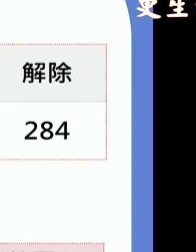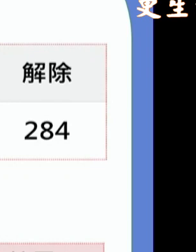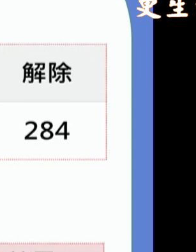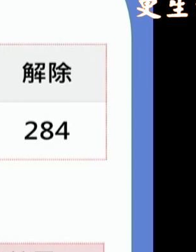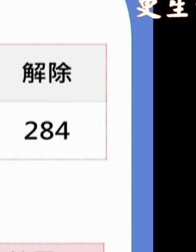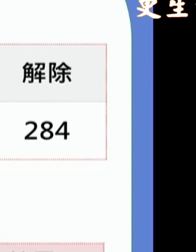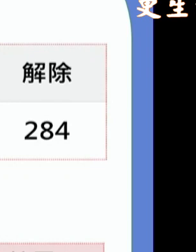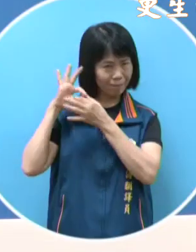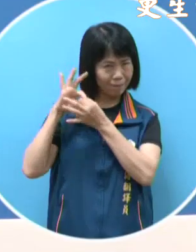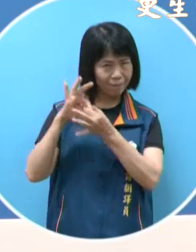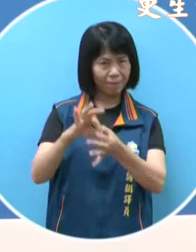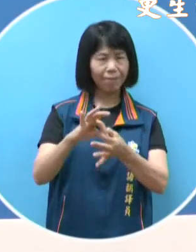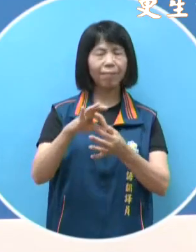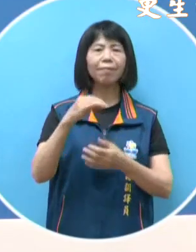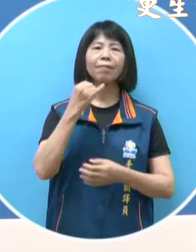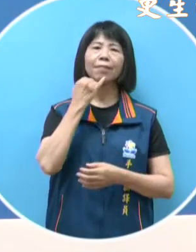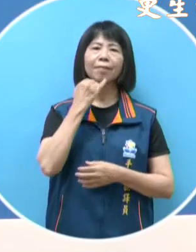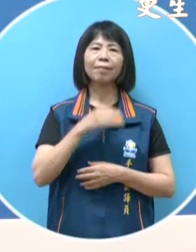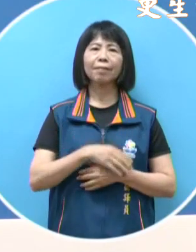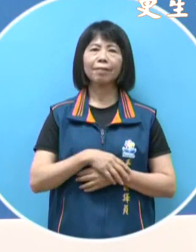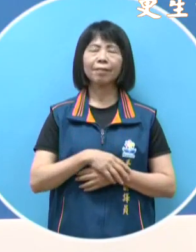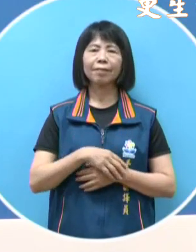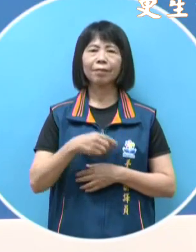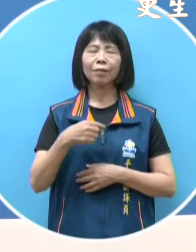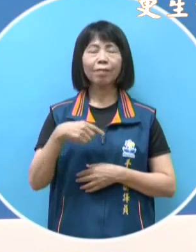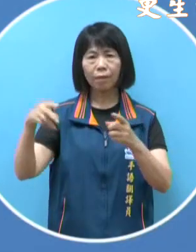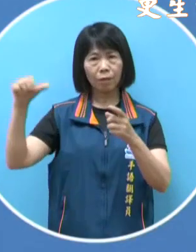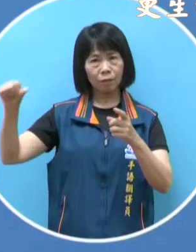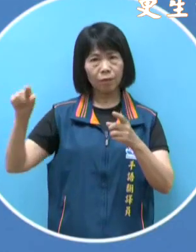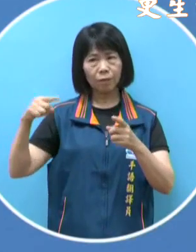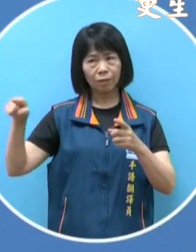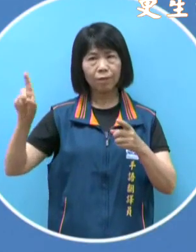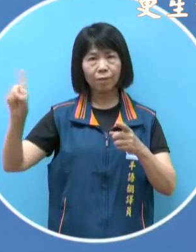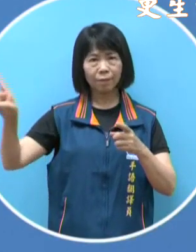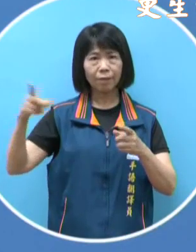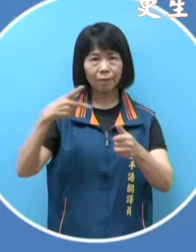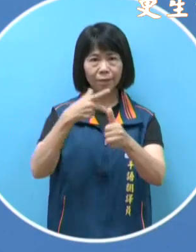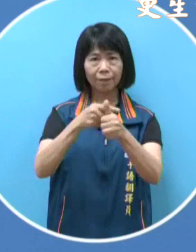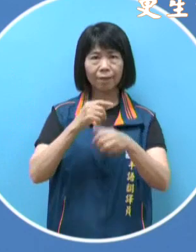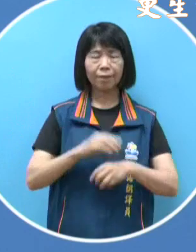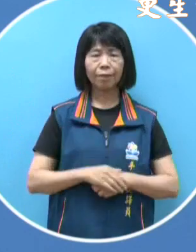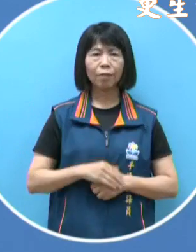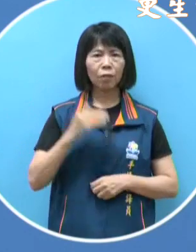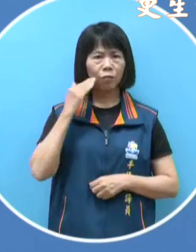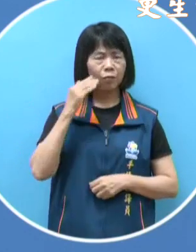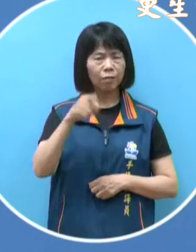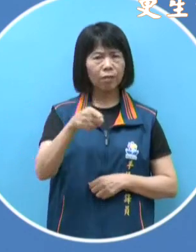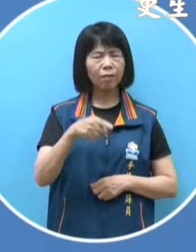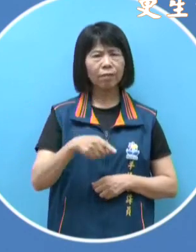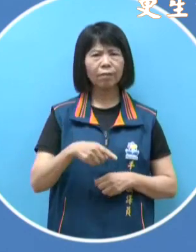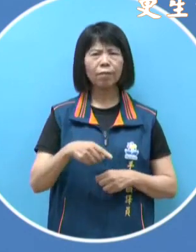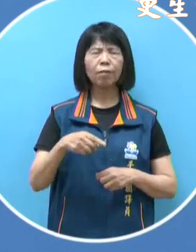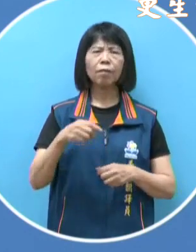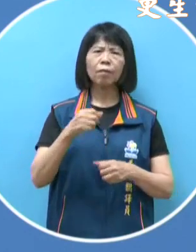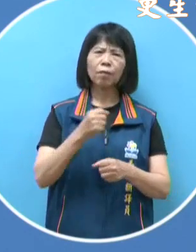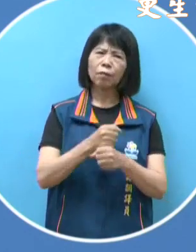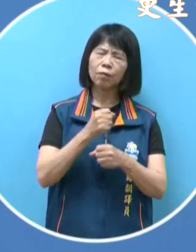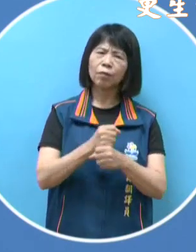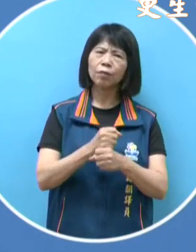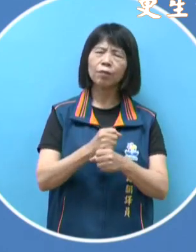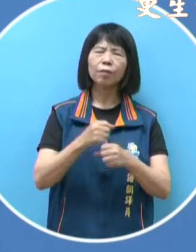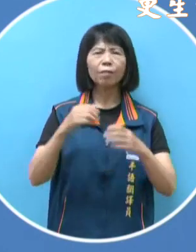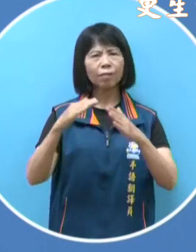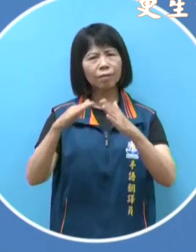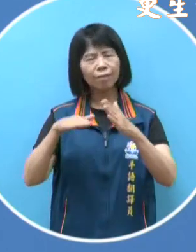是。我想这也是我们所有乡亲的期待。 如果说，如果你因为某些因素而没有办法来施